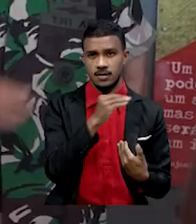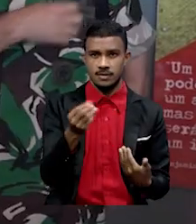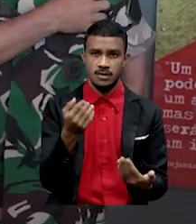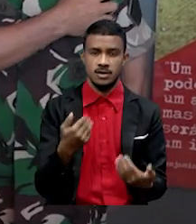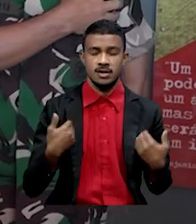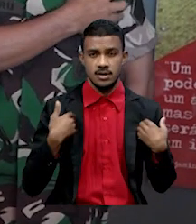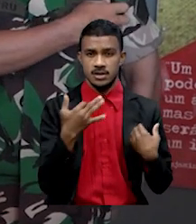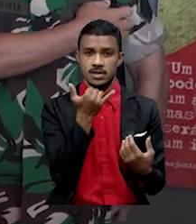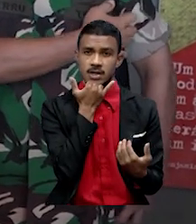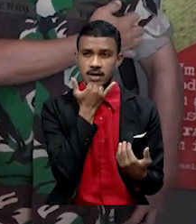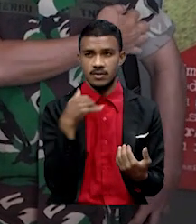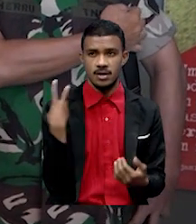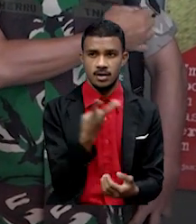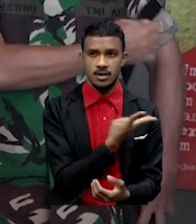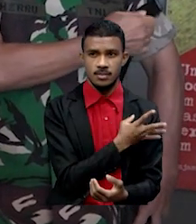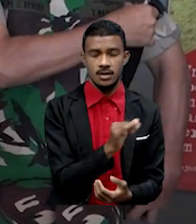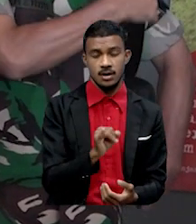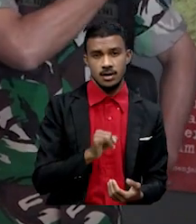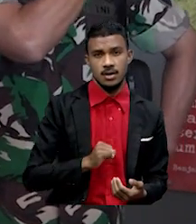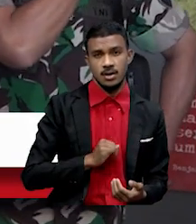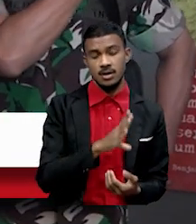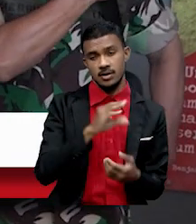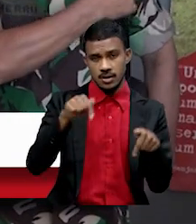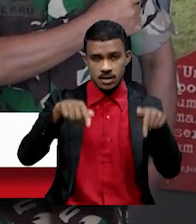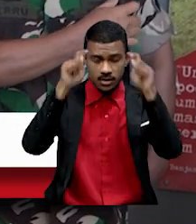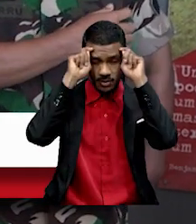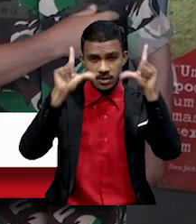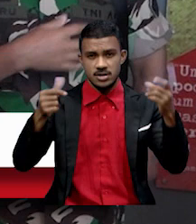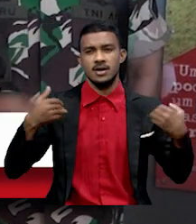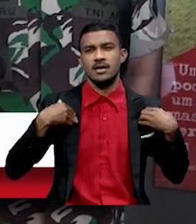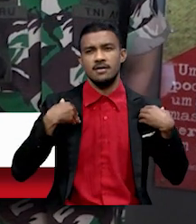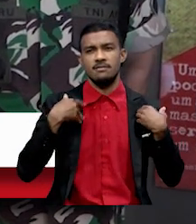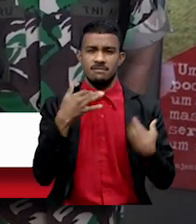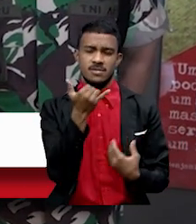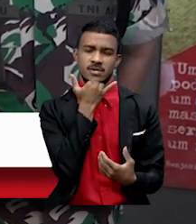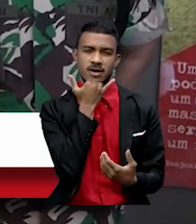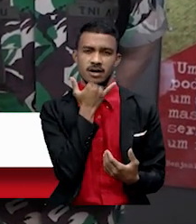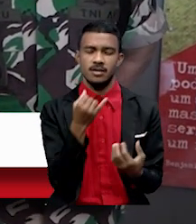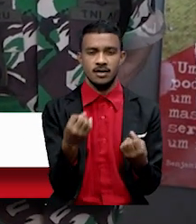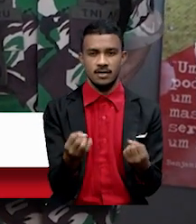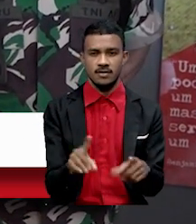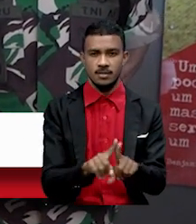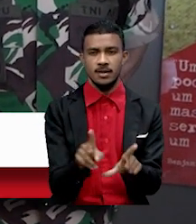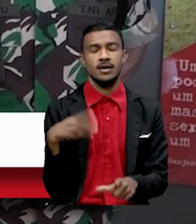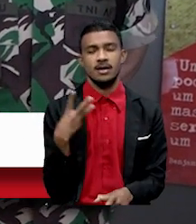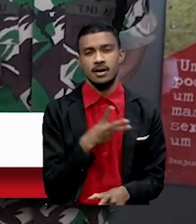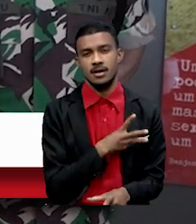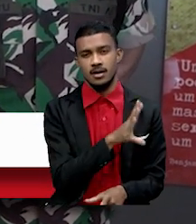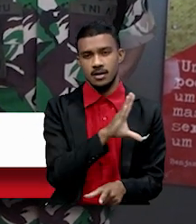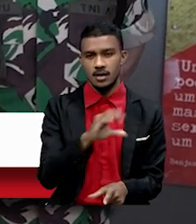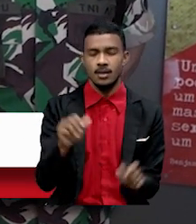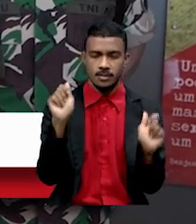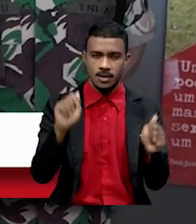kami juga saya yakin juga mungkin Timor Leste juga punya masalah itu Ya kita sharing kita bisa